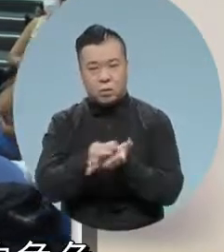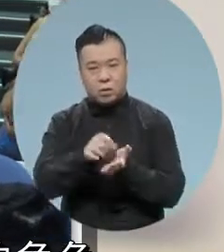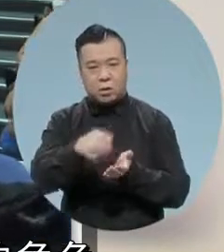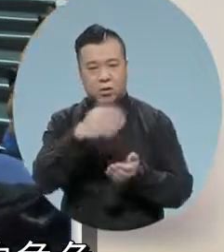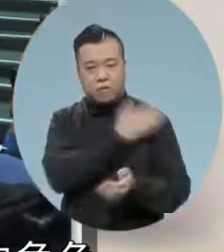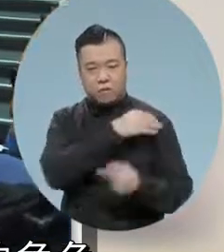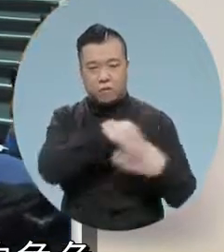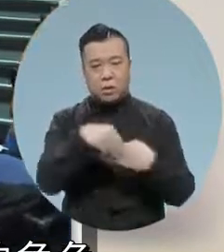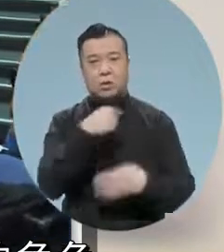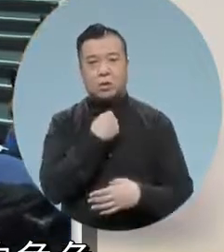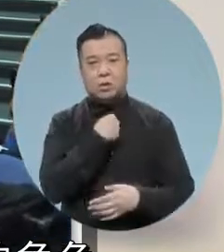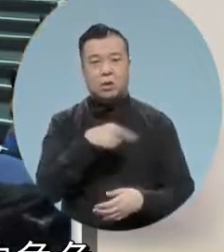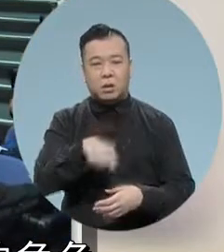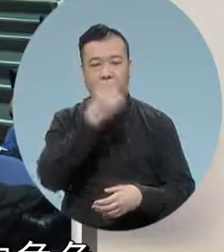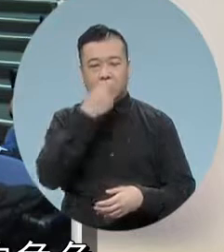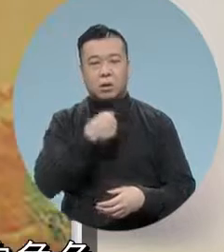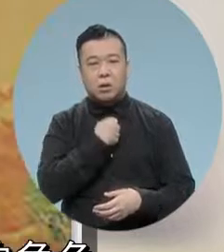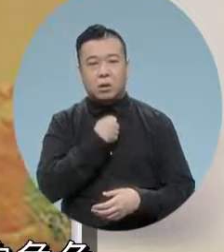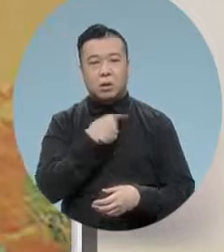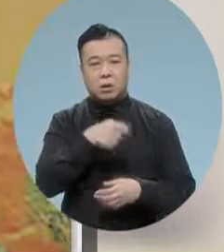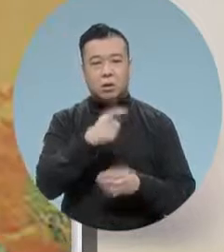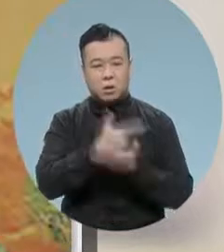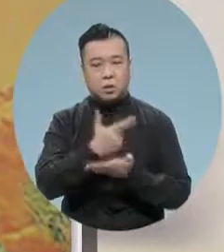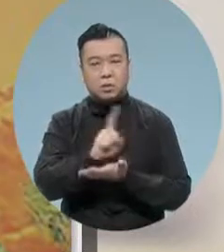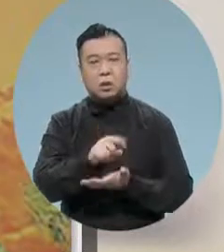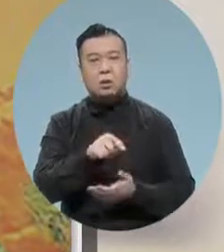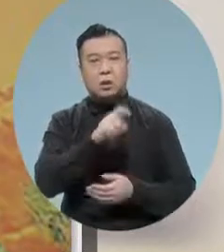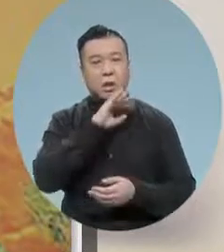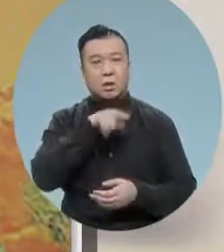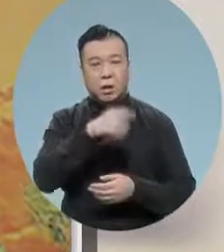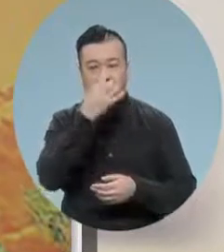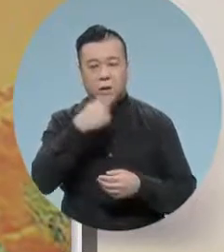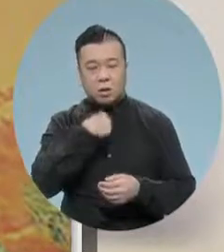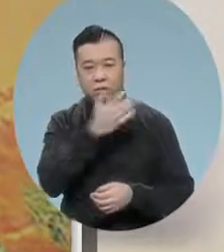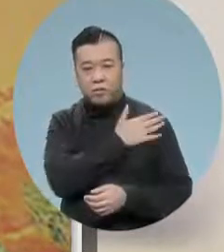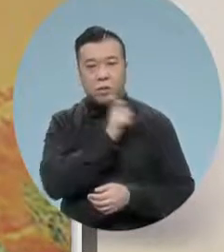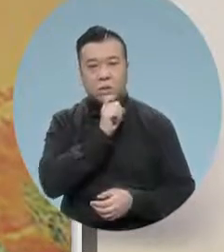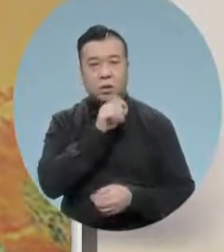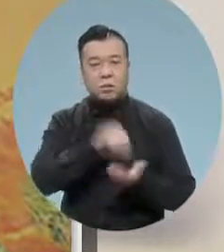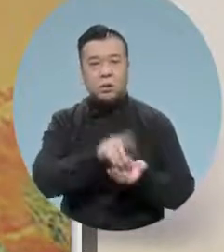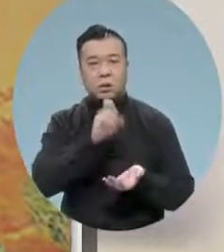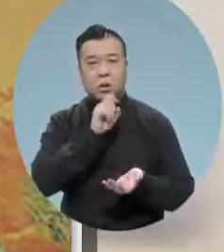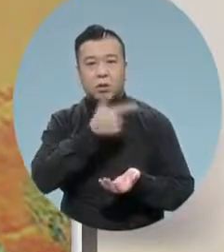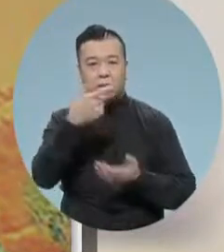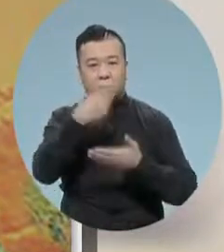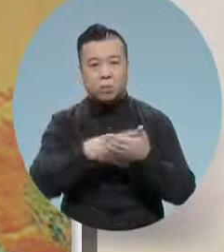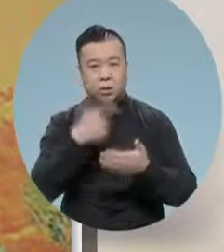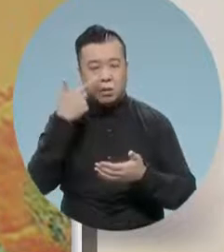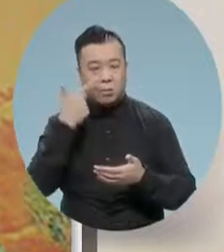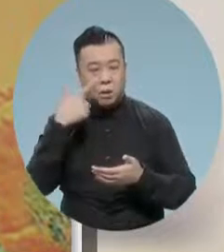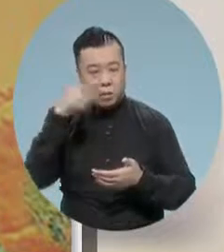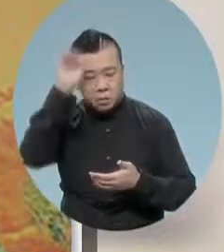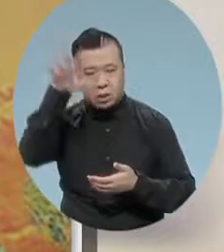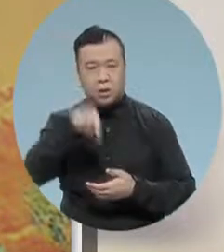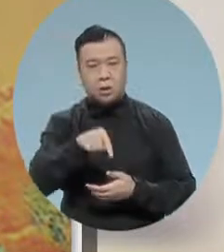領的作用，亦都需要香港有一定角色。但是裏面如果要香港有角色的話，就必然有很多的制度創新和探